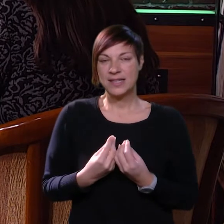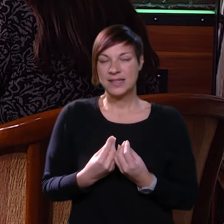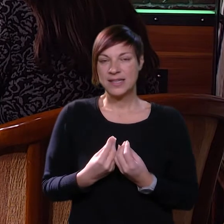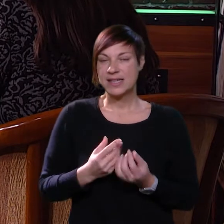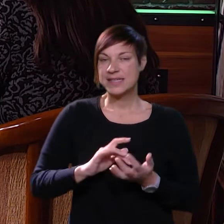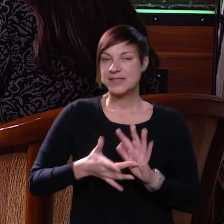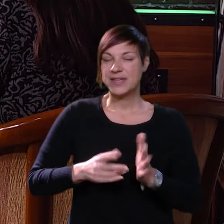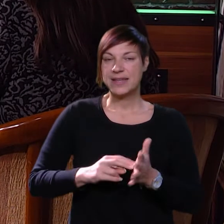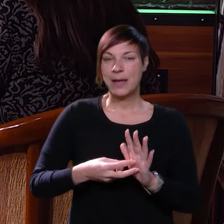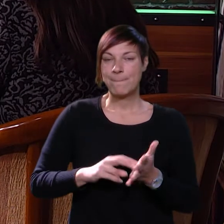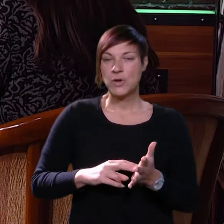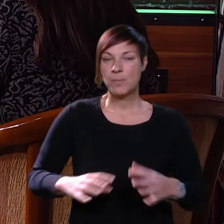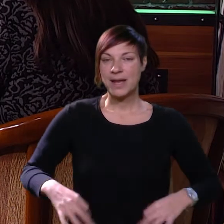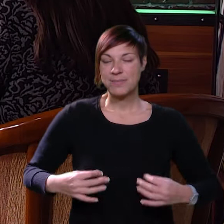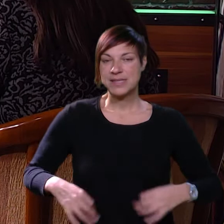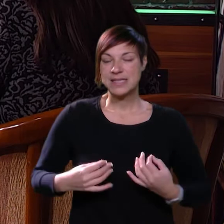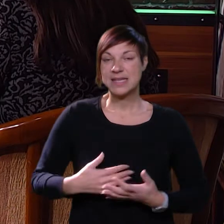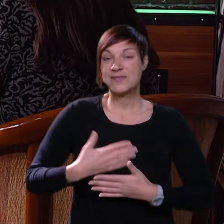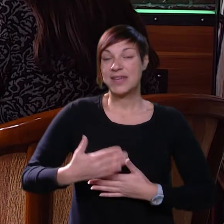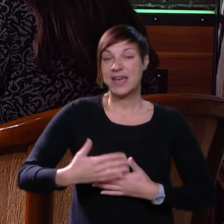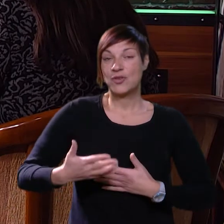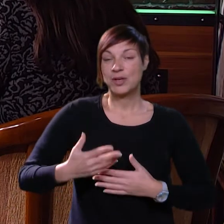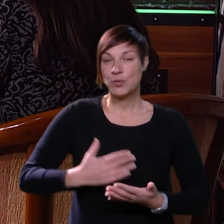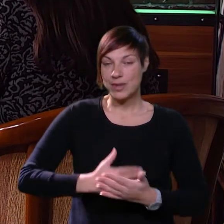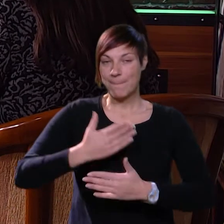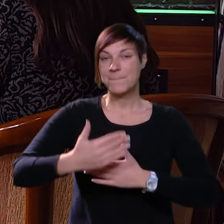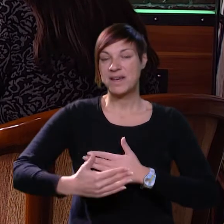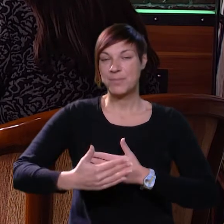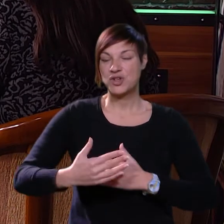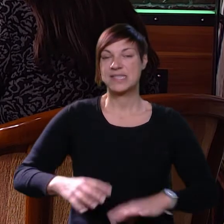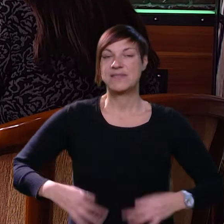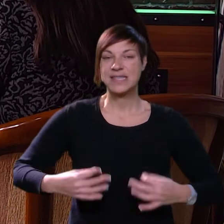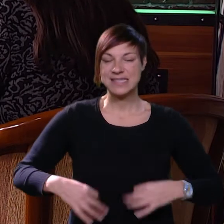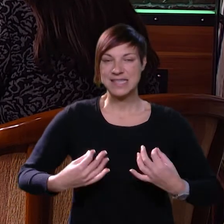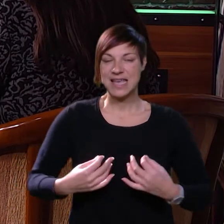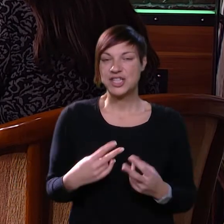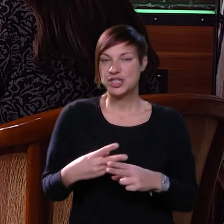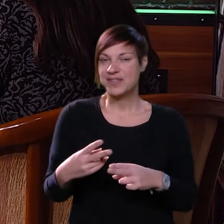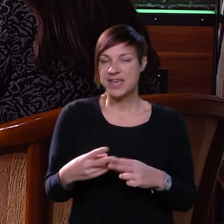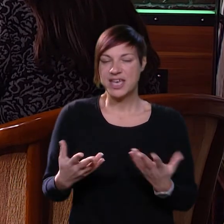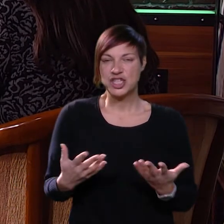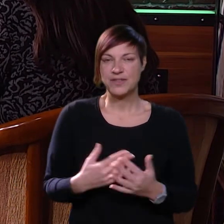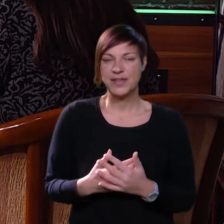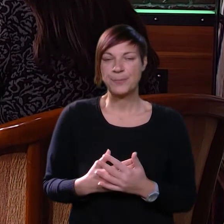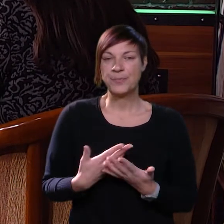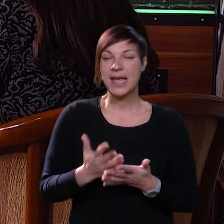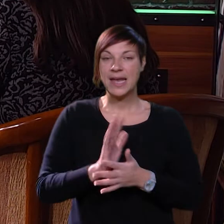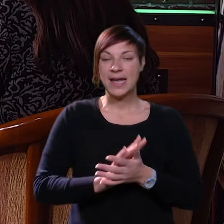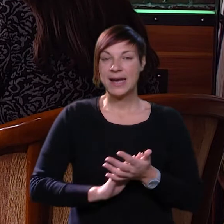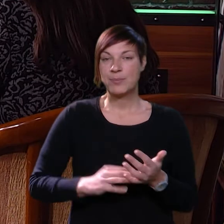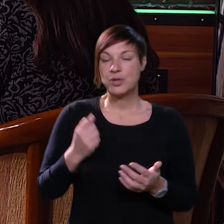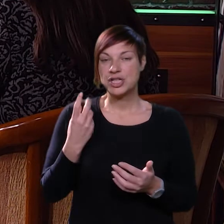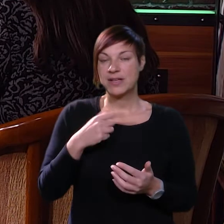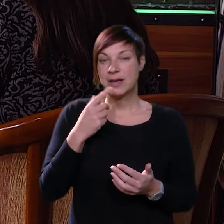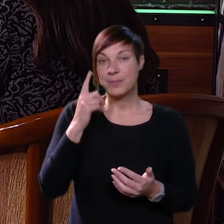često da su svi ti problemi zdravstvenih, ako i bude, premostivi, izlječivi i tako dalje. Jer ono